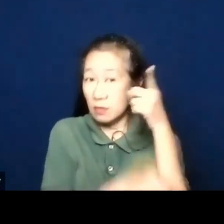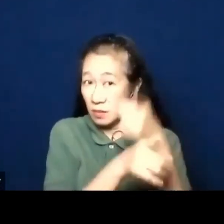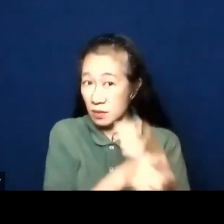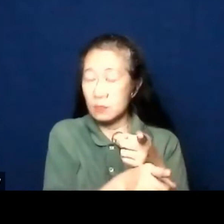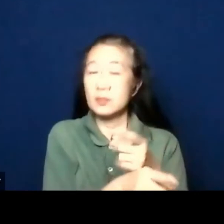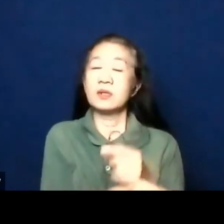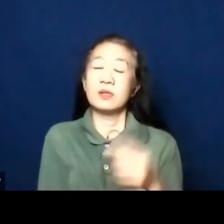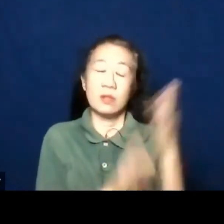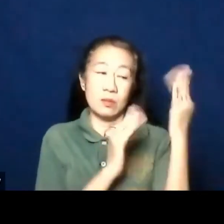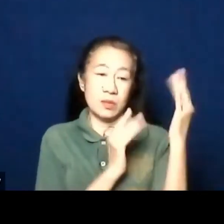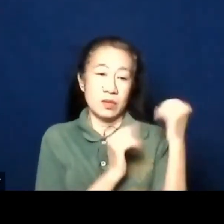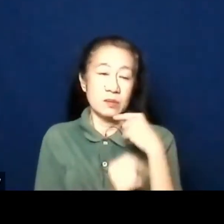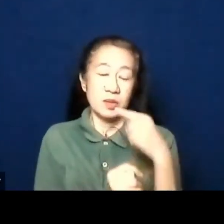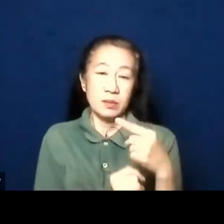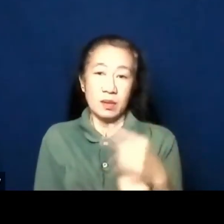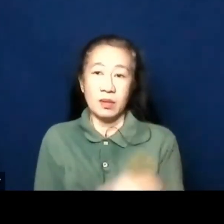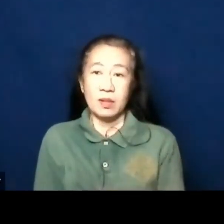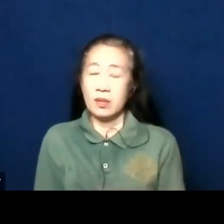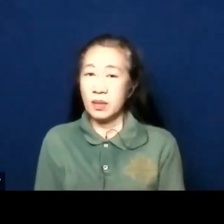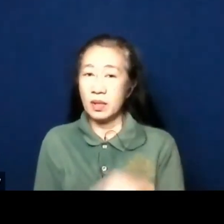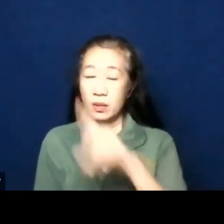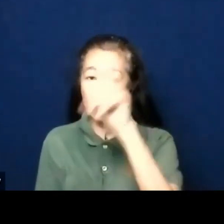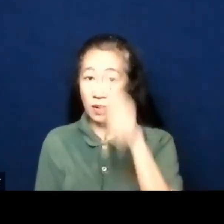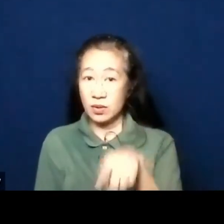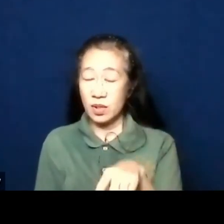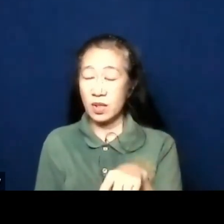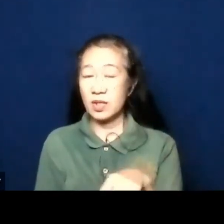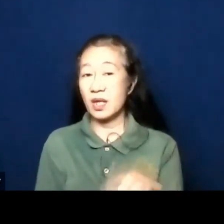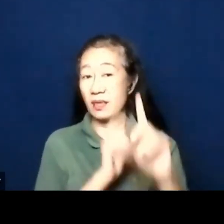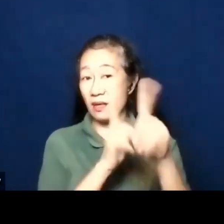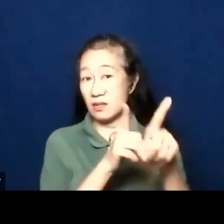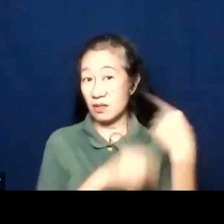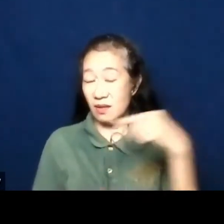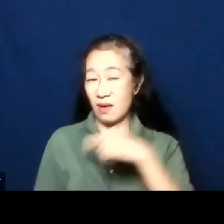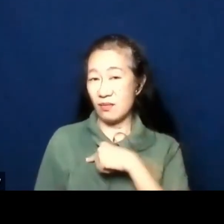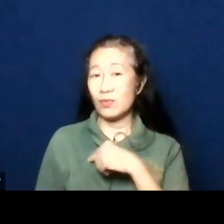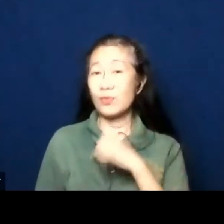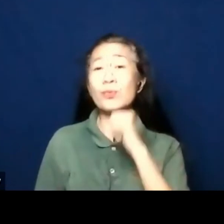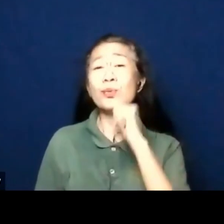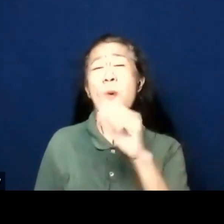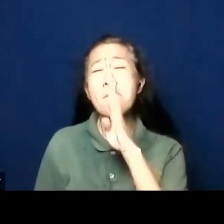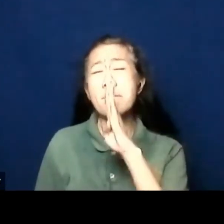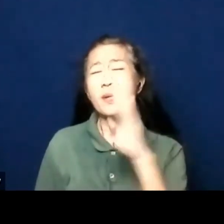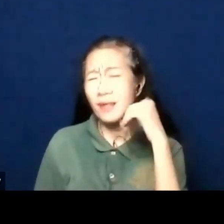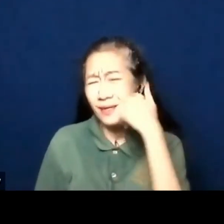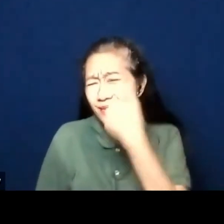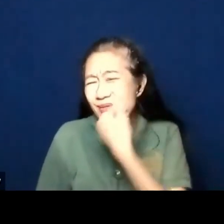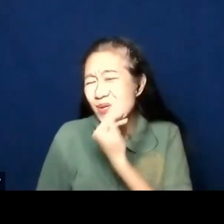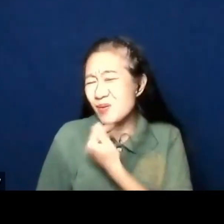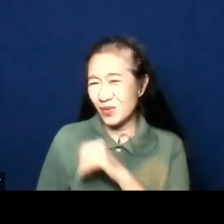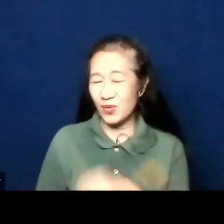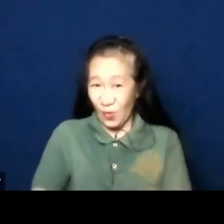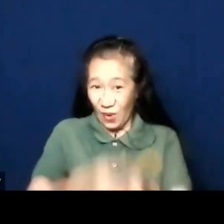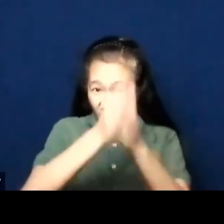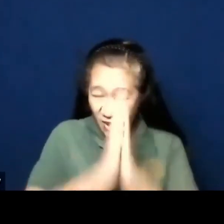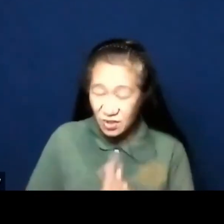sana, sabi kanina, may Q&A tayo. Sana huwag kayong mahiyang magtanong. No? Yung mga katanungan